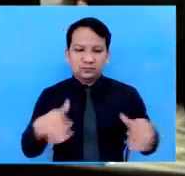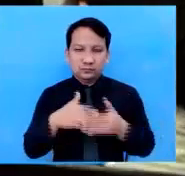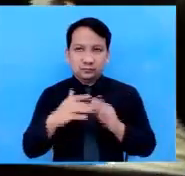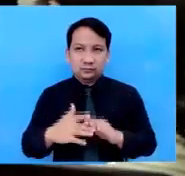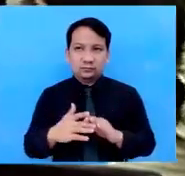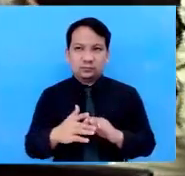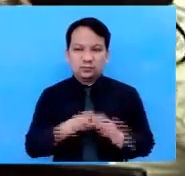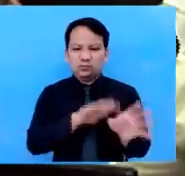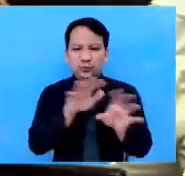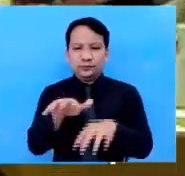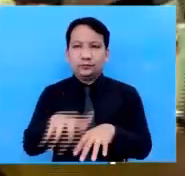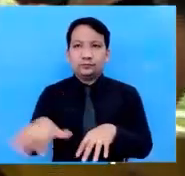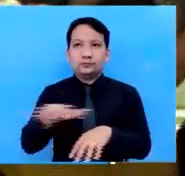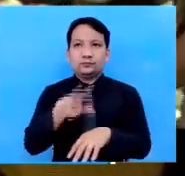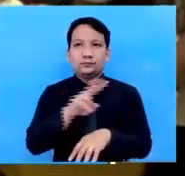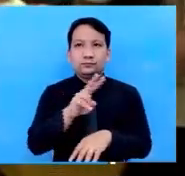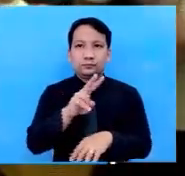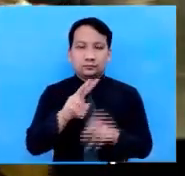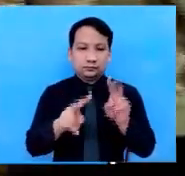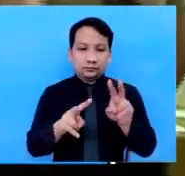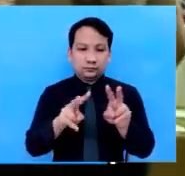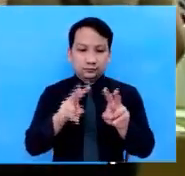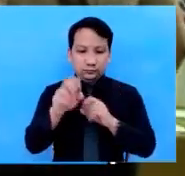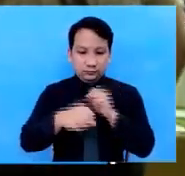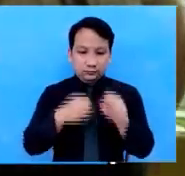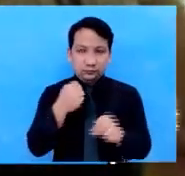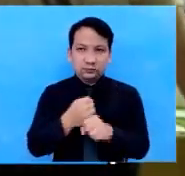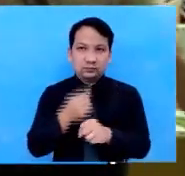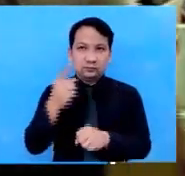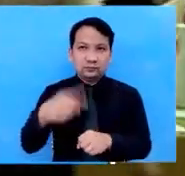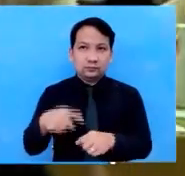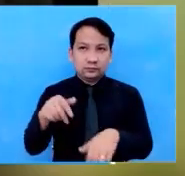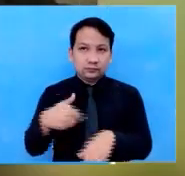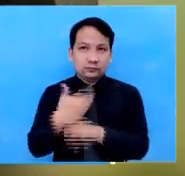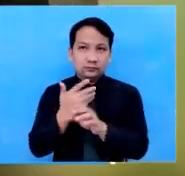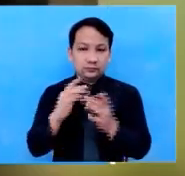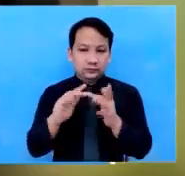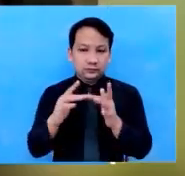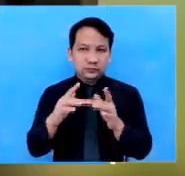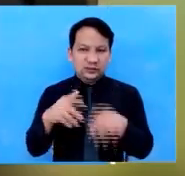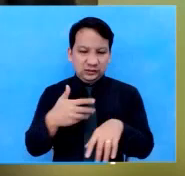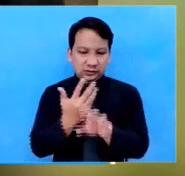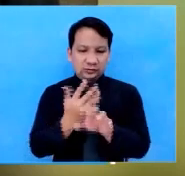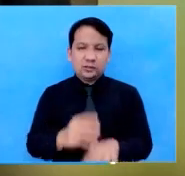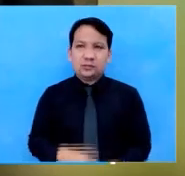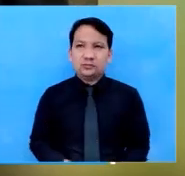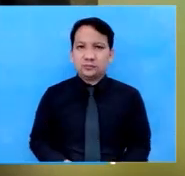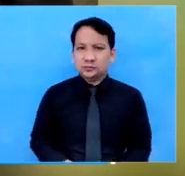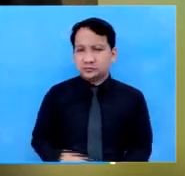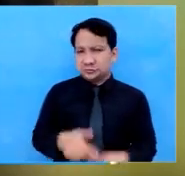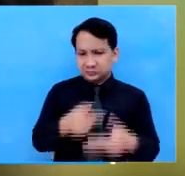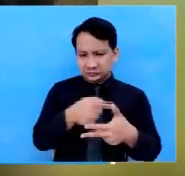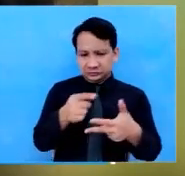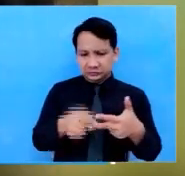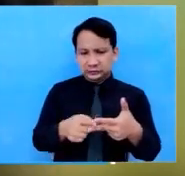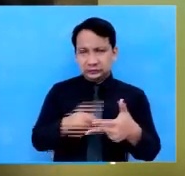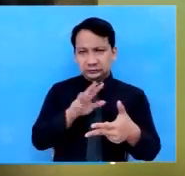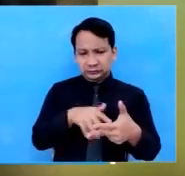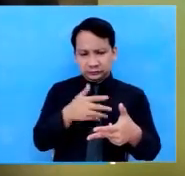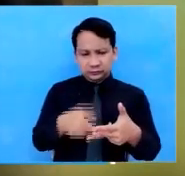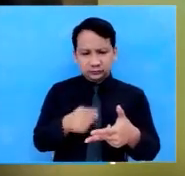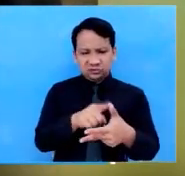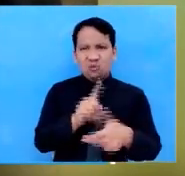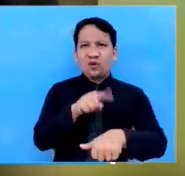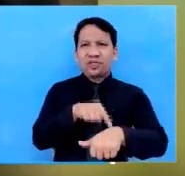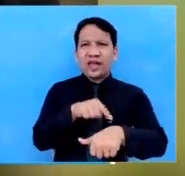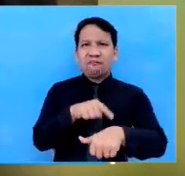sa mahigit 2.5 years na online classes. Gretchen? Justin, yung tatlong shift na yon, mula anong oras hanggang anong